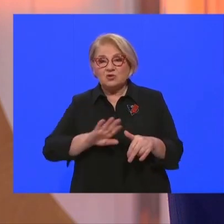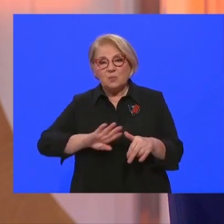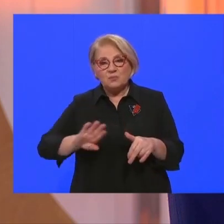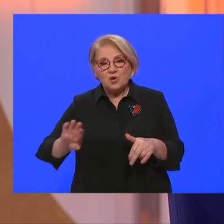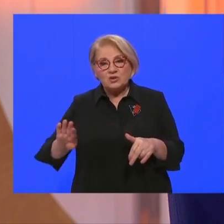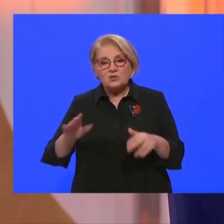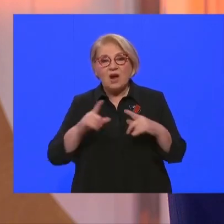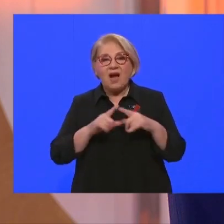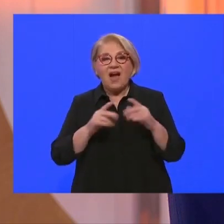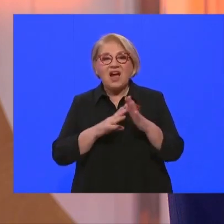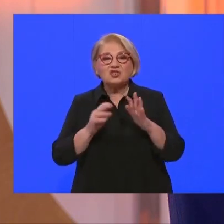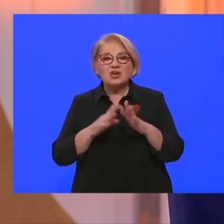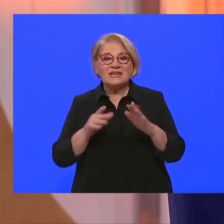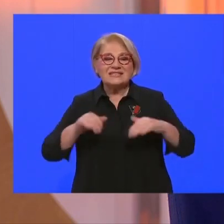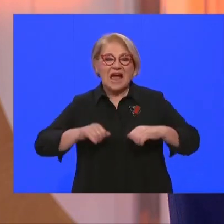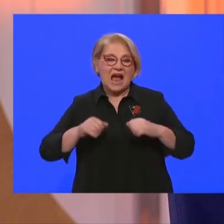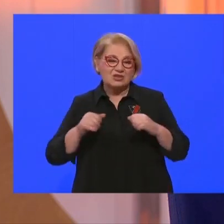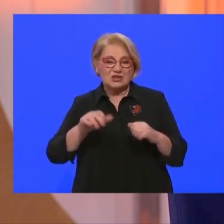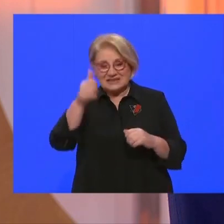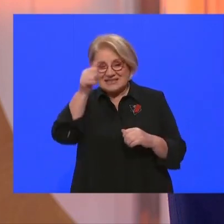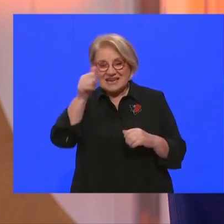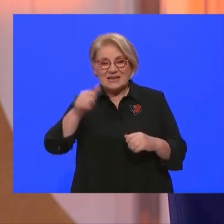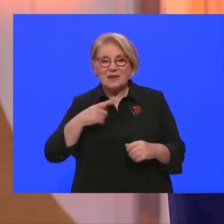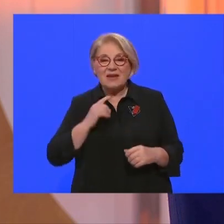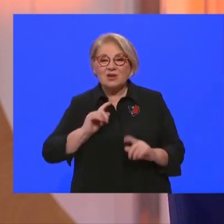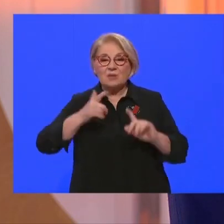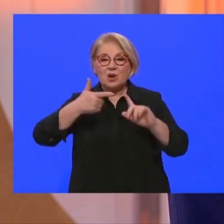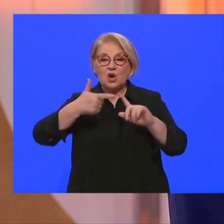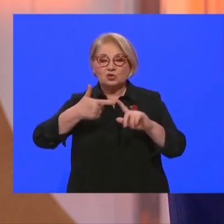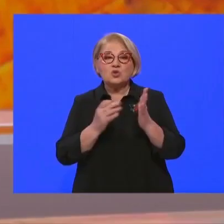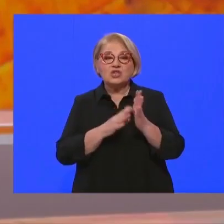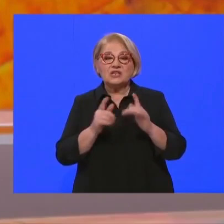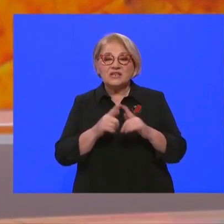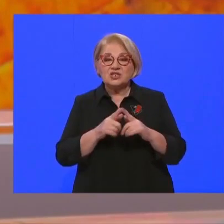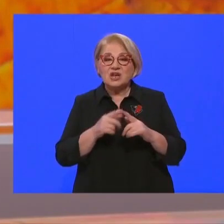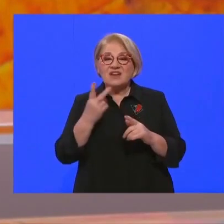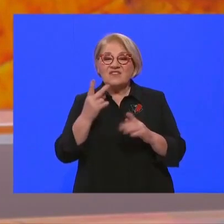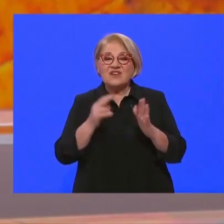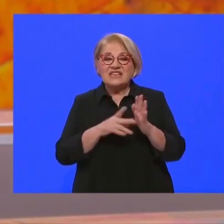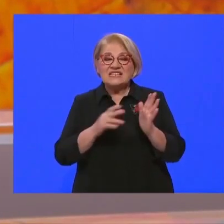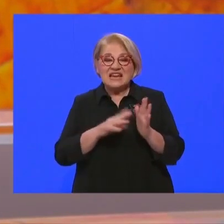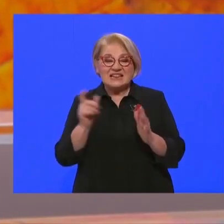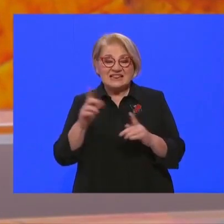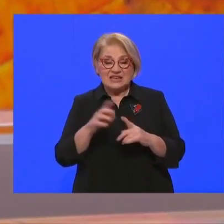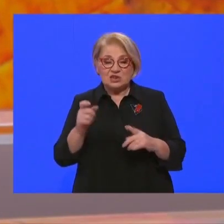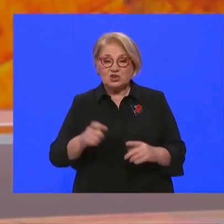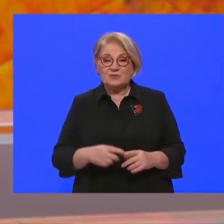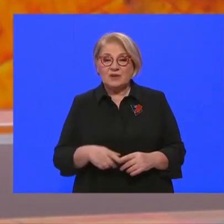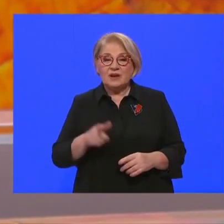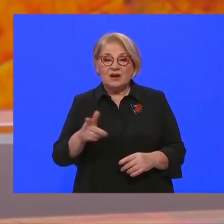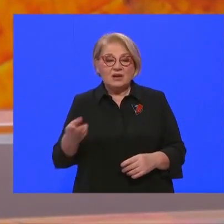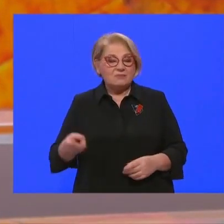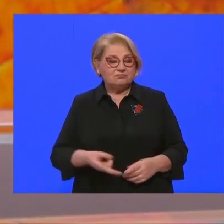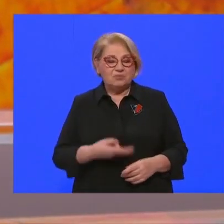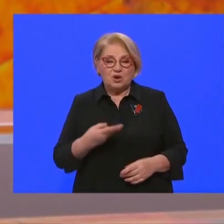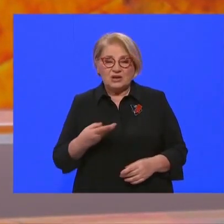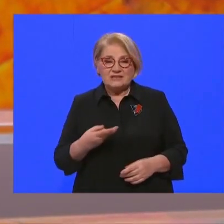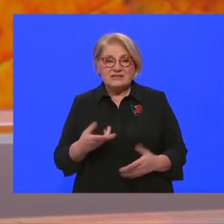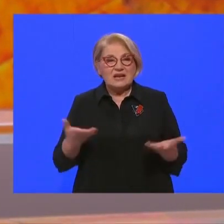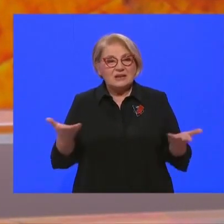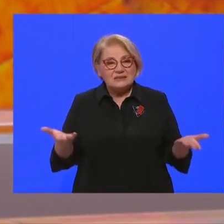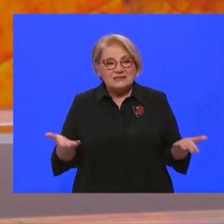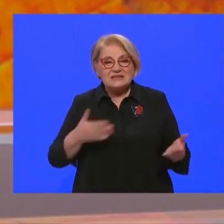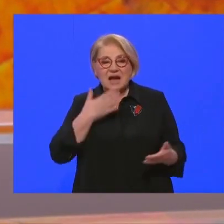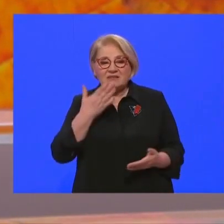posebnu anđelicu koja je zauzela nedavno drugo mjesto u stolu. Iznimno sam ponosna i počašćena